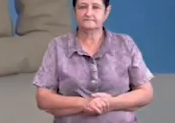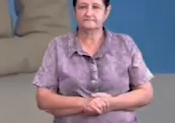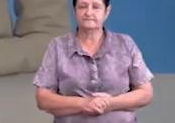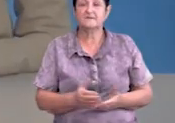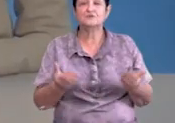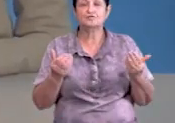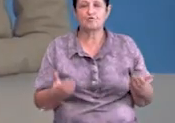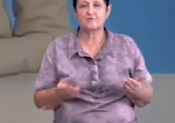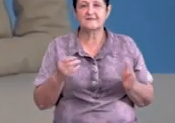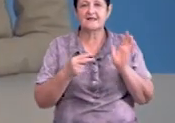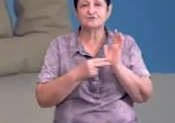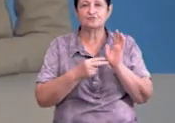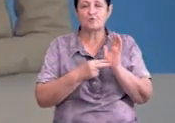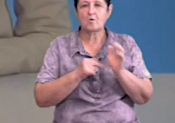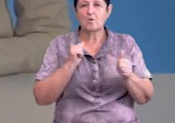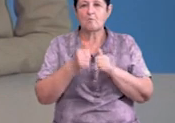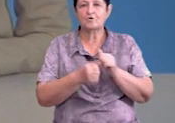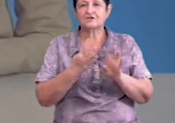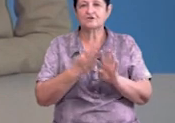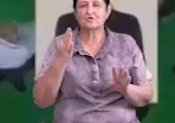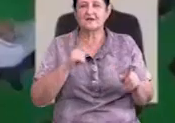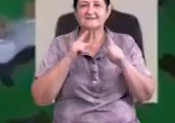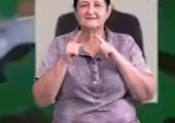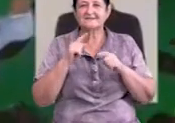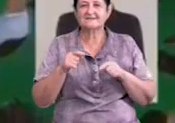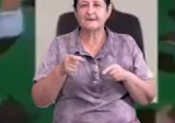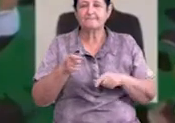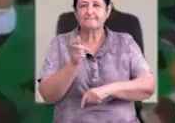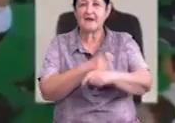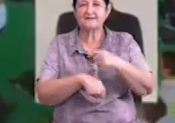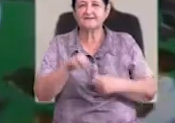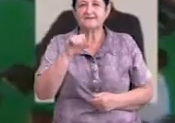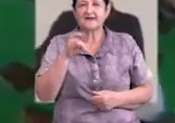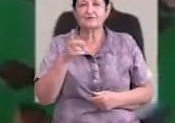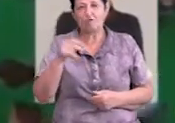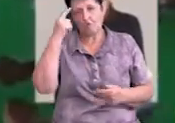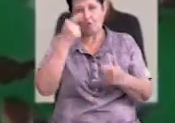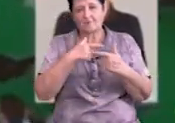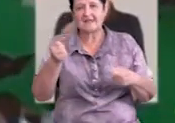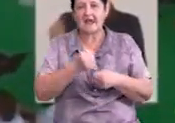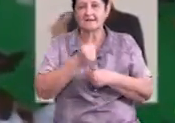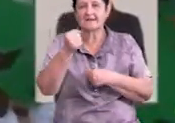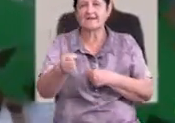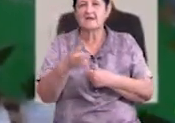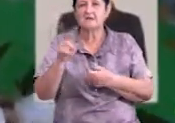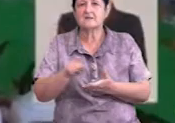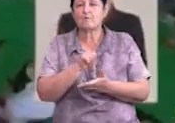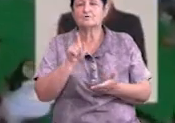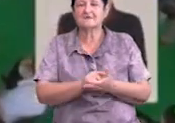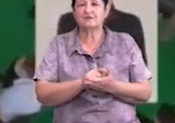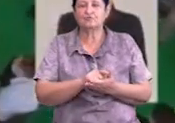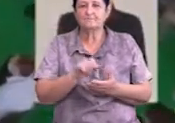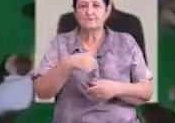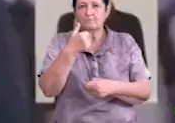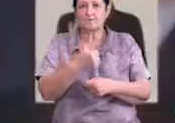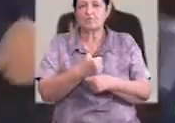Сьогодні на 7-му позачерговому з'їзді партії «Слуга народу» Юрія Тарасовця оголосили кандидатом на посаду міського голови Чернігова від